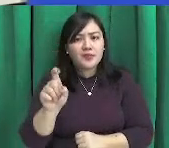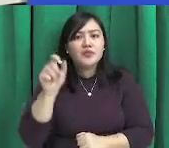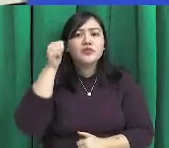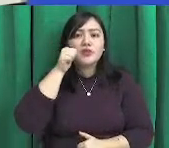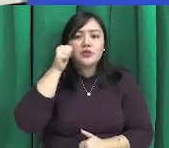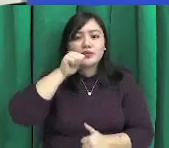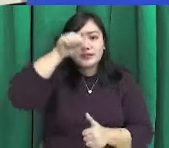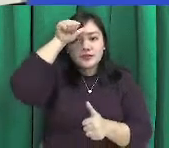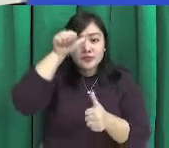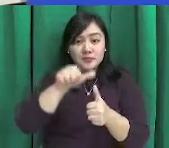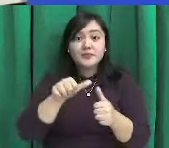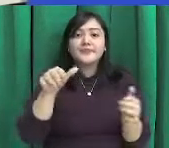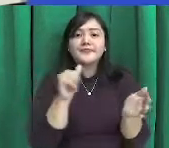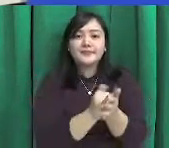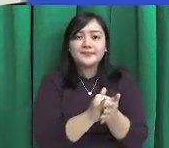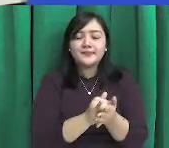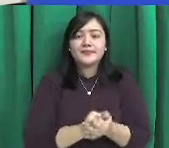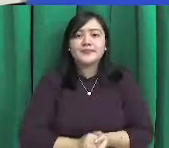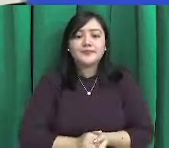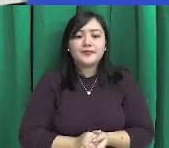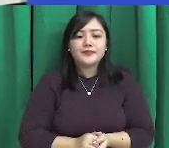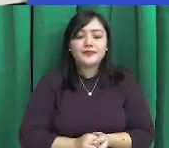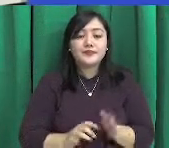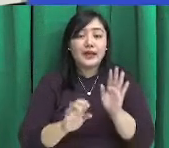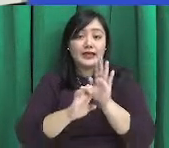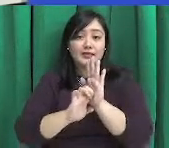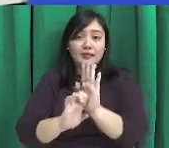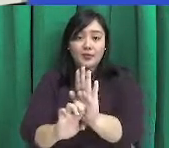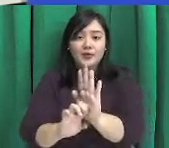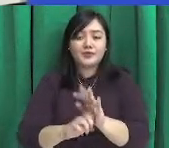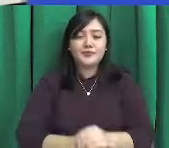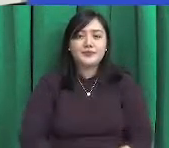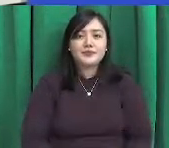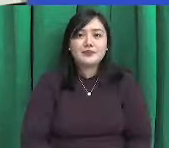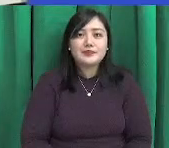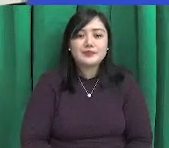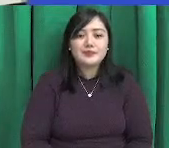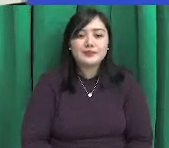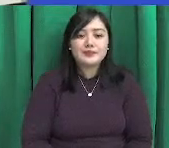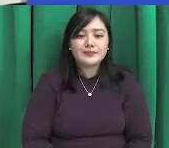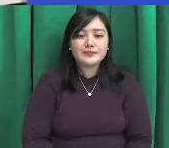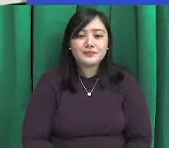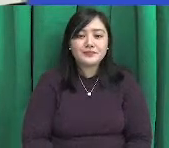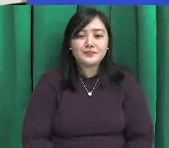see, kaya nga po dito, for example, pagdating ko, tingnan nyo mabuti mga kapatid,